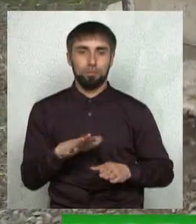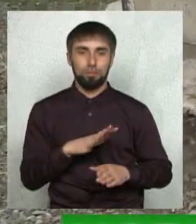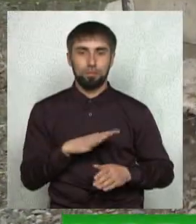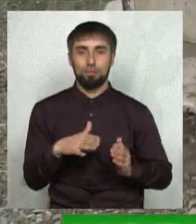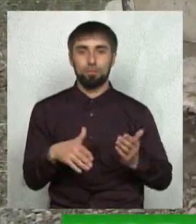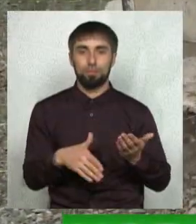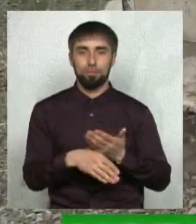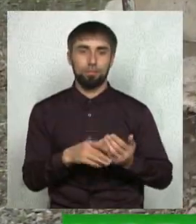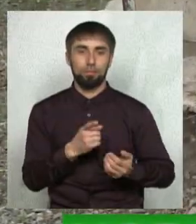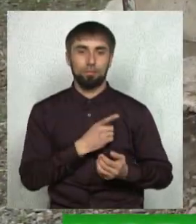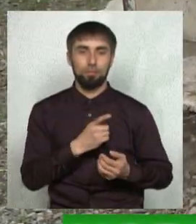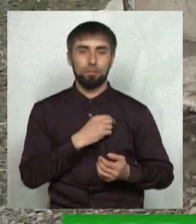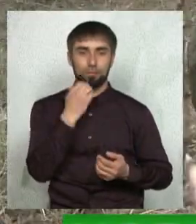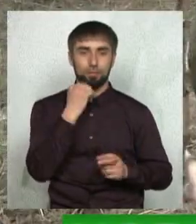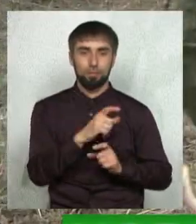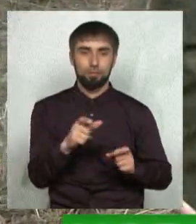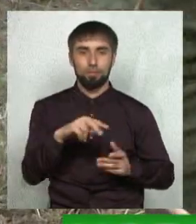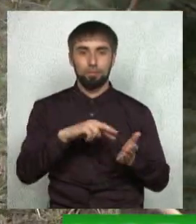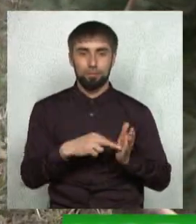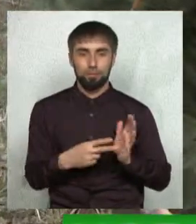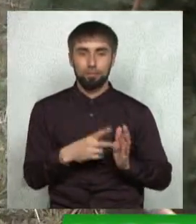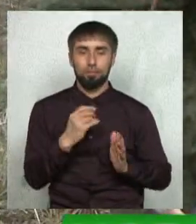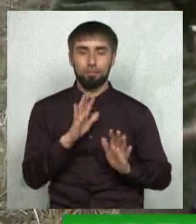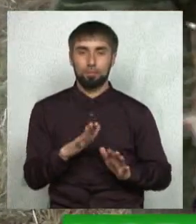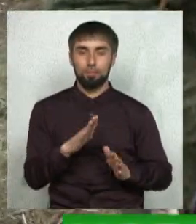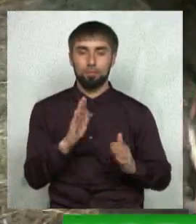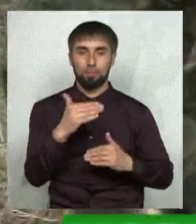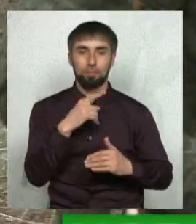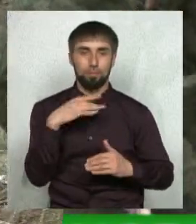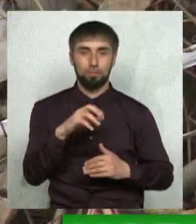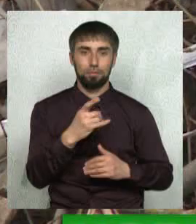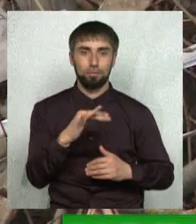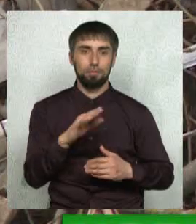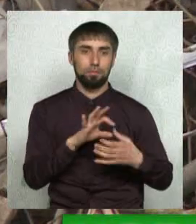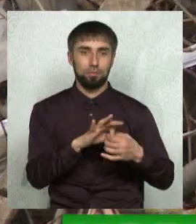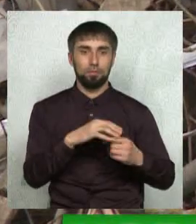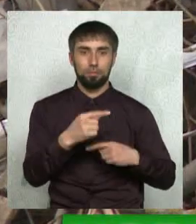Помогать одиноким пожилым людям юнармейцы планируют не только в рамках всероссийской акции «Связь